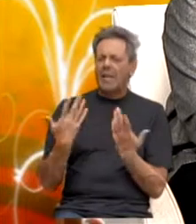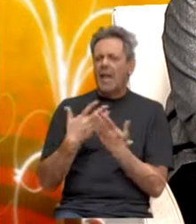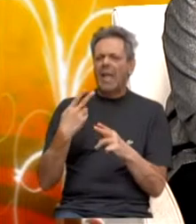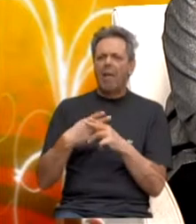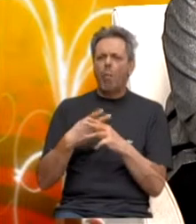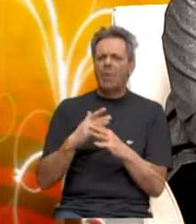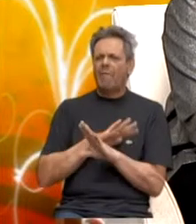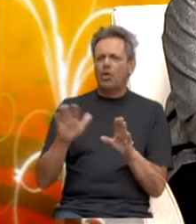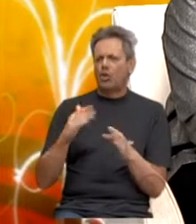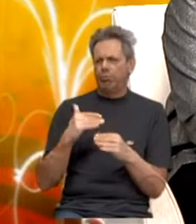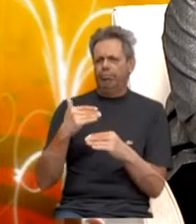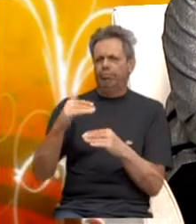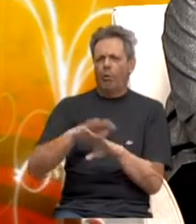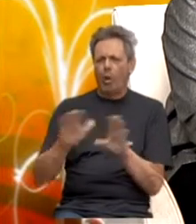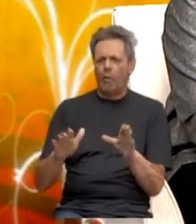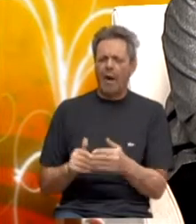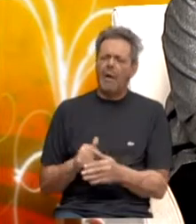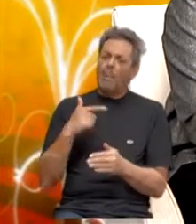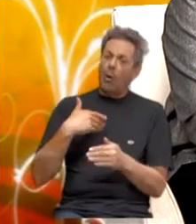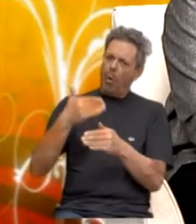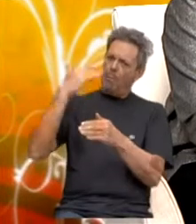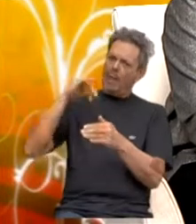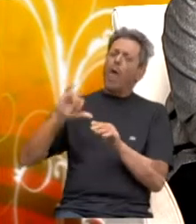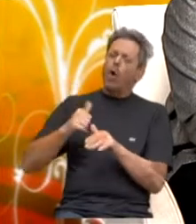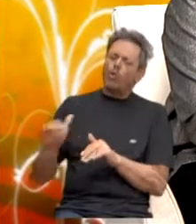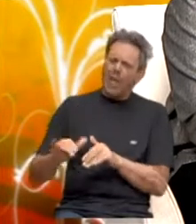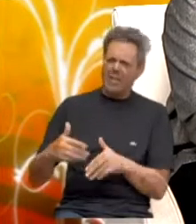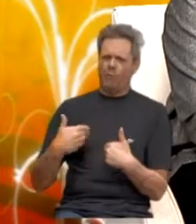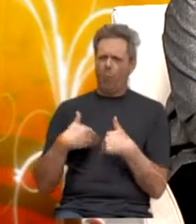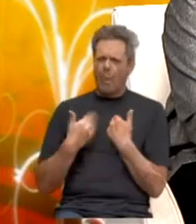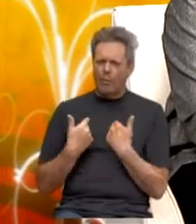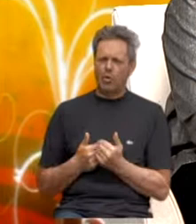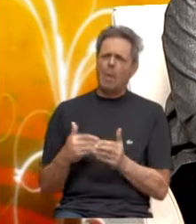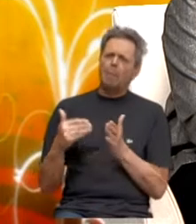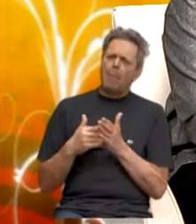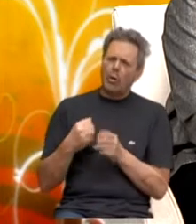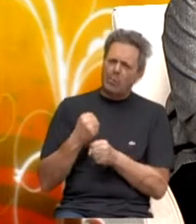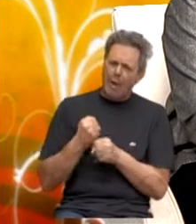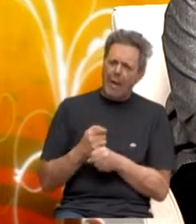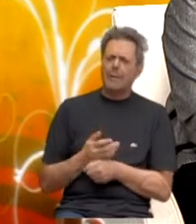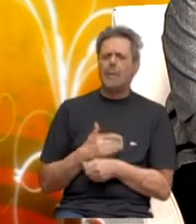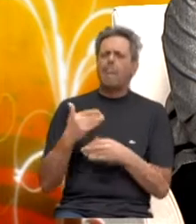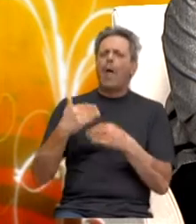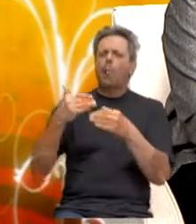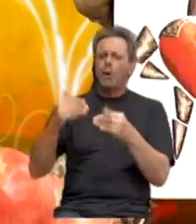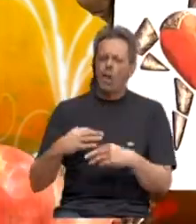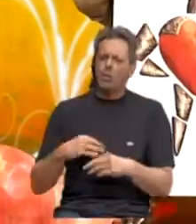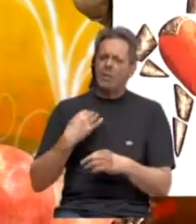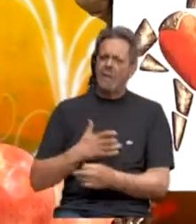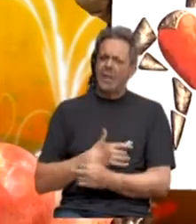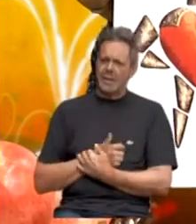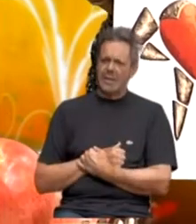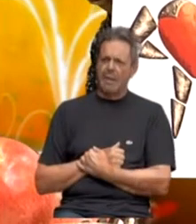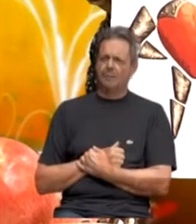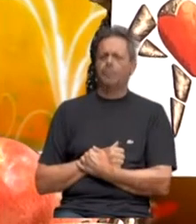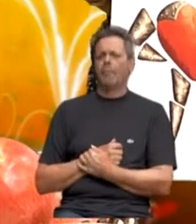već manifestira, već u fazi prije, dakle, još u djetinjstvu, u mladosti, potrebno je raditi na unapređenju zdravlja srca. I to